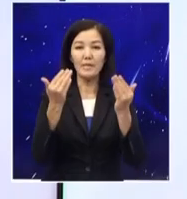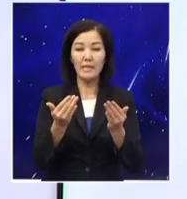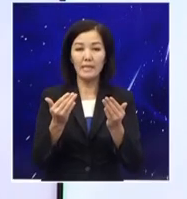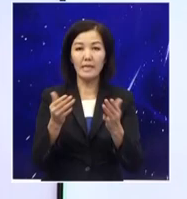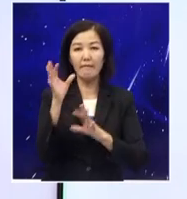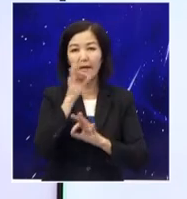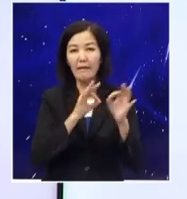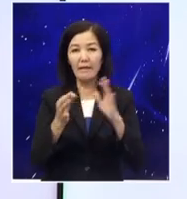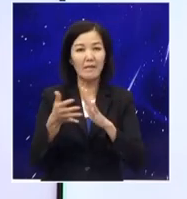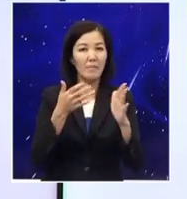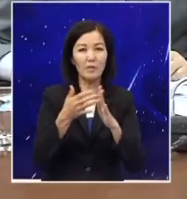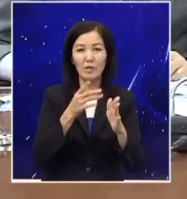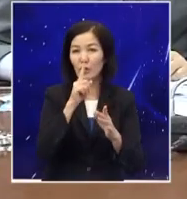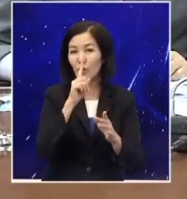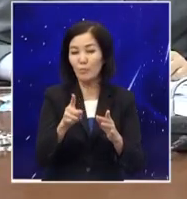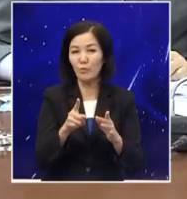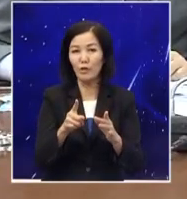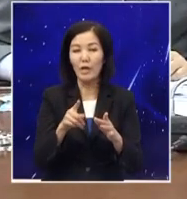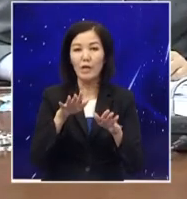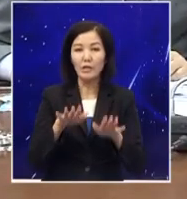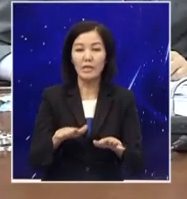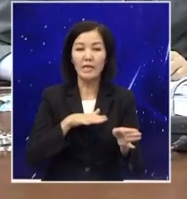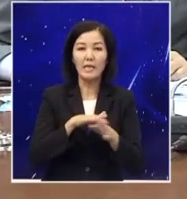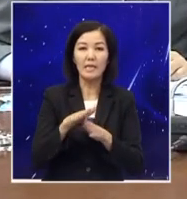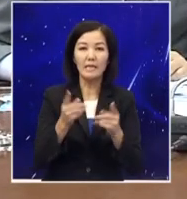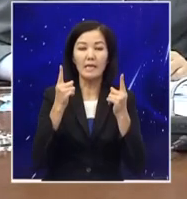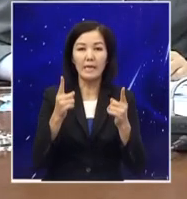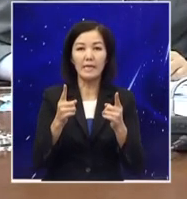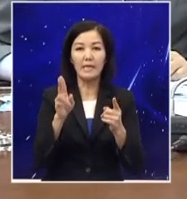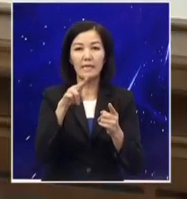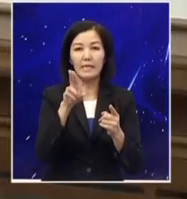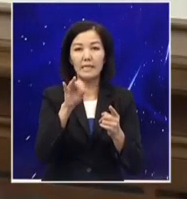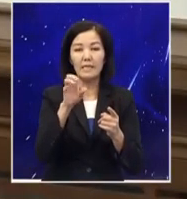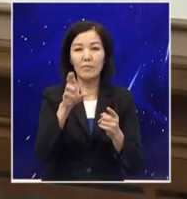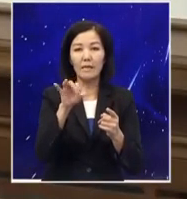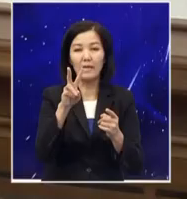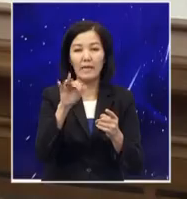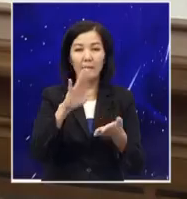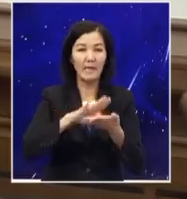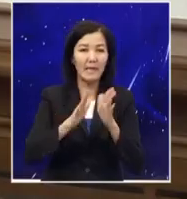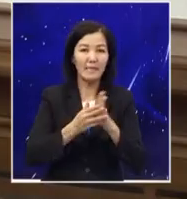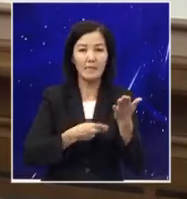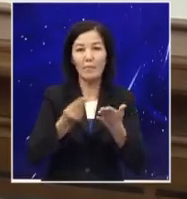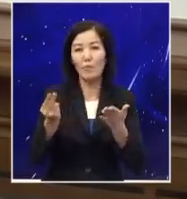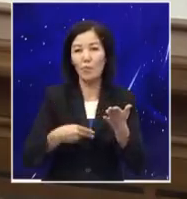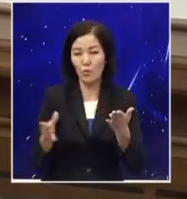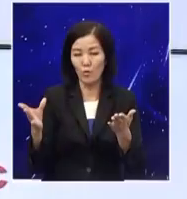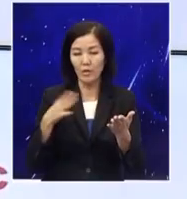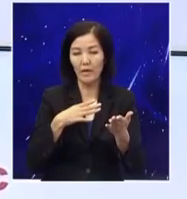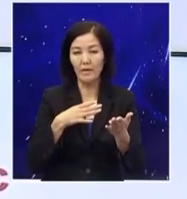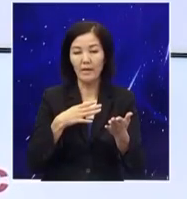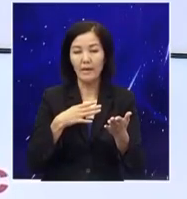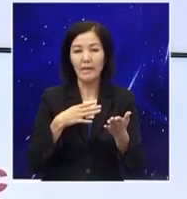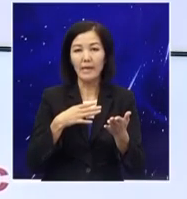дәрі-дәрмек тапшылығы болмайды. Ол үшін жергілікті атқарушы орган еңірі дистрибьютор Инкар жауапкершілігі шектеулі серіктестігімен меморандумға